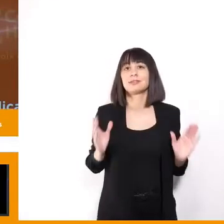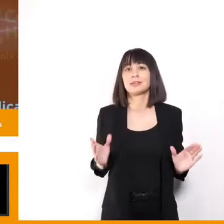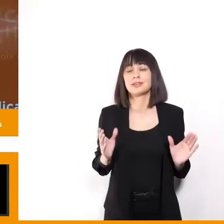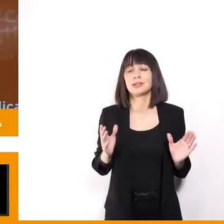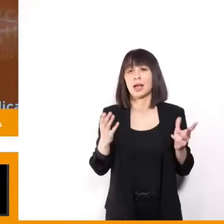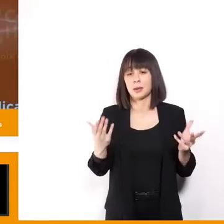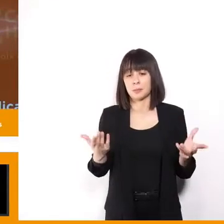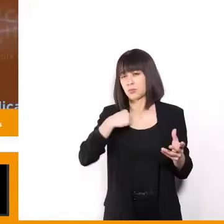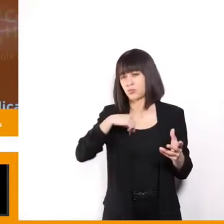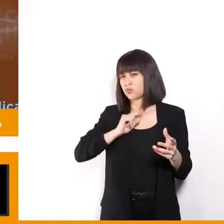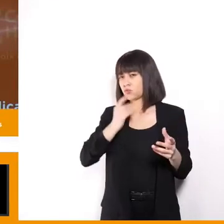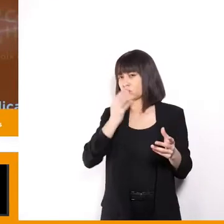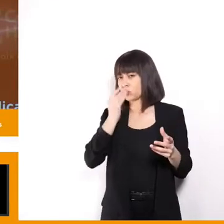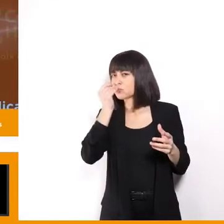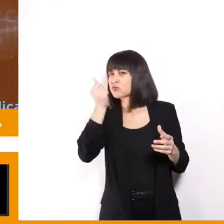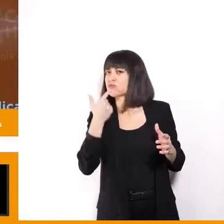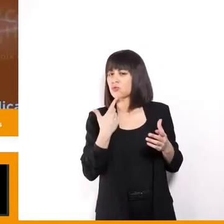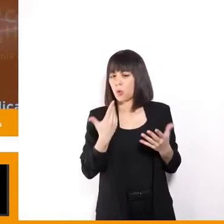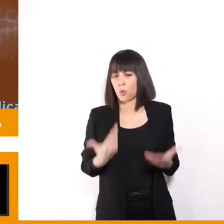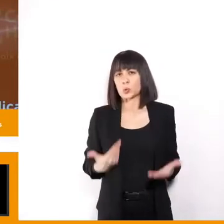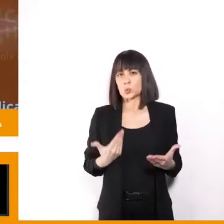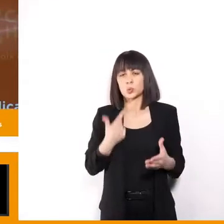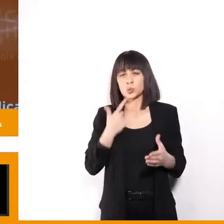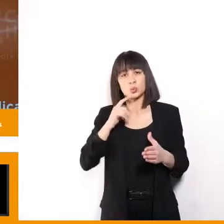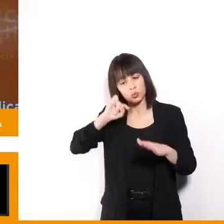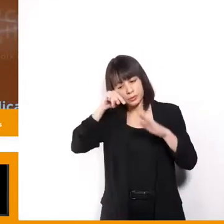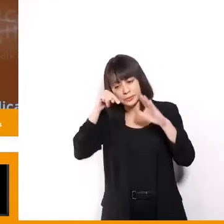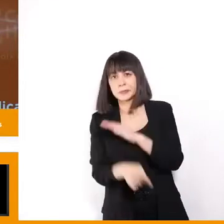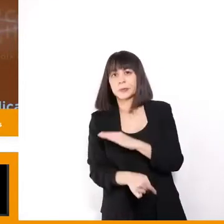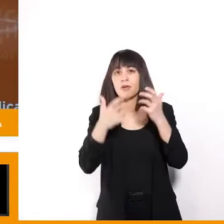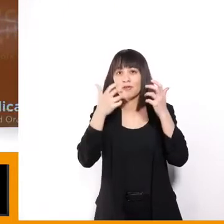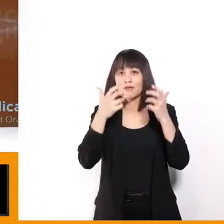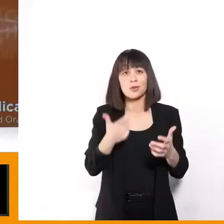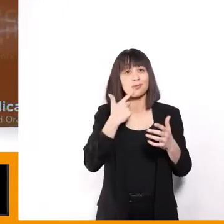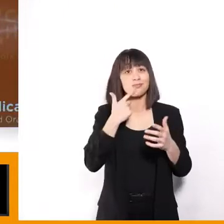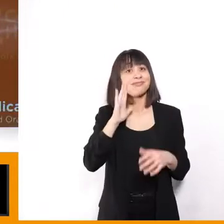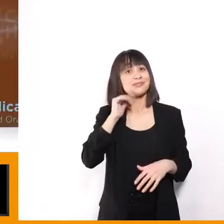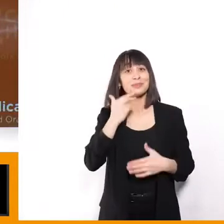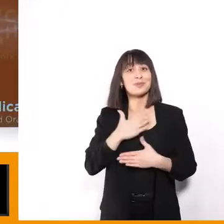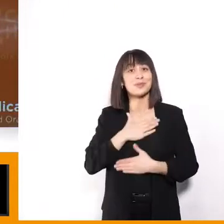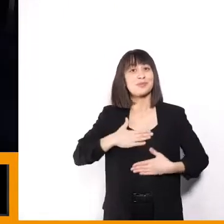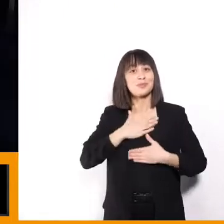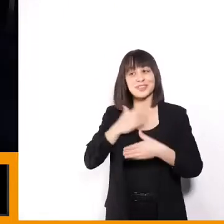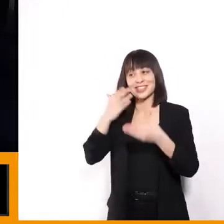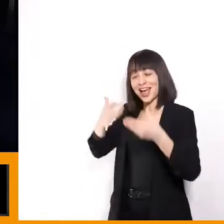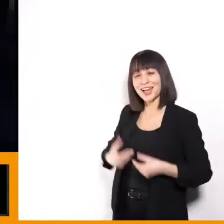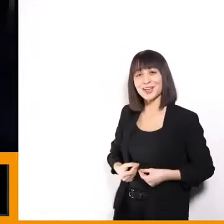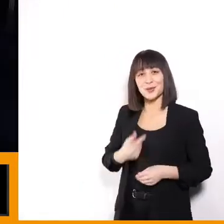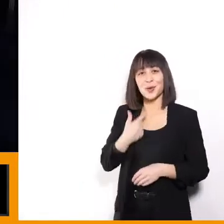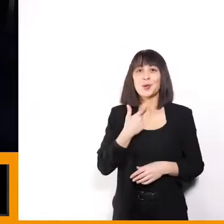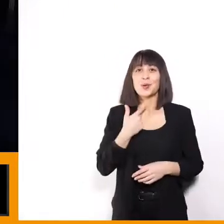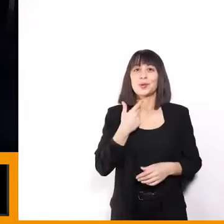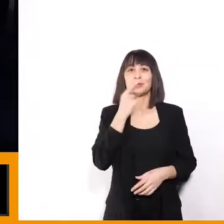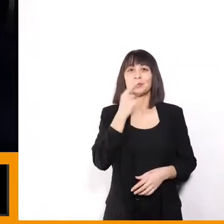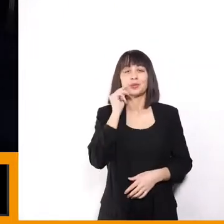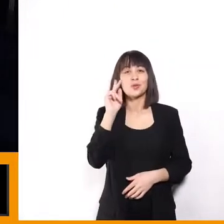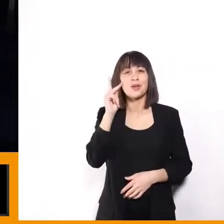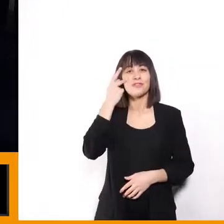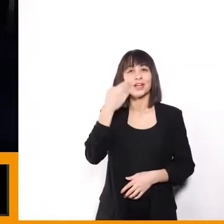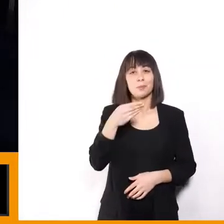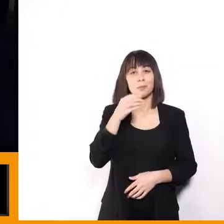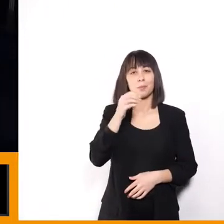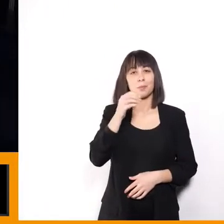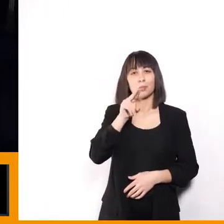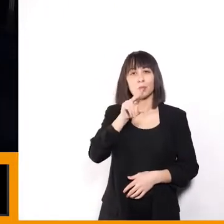d'aller plus loin aujourd'hui, et c'est pour ça que nous avons le plaisir d'accueillir Philippe Mouillet, sénateur des Deux-Sèvres et porte-parole